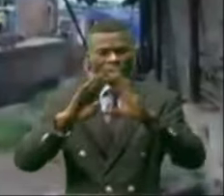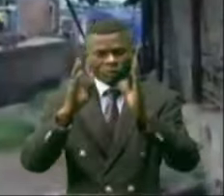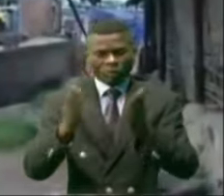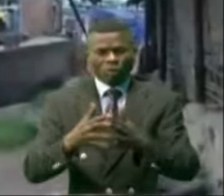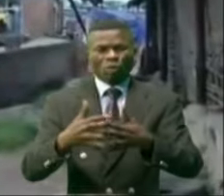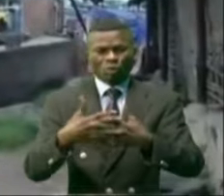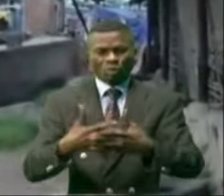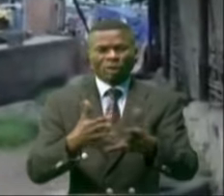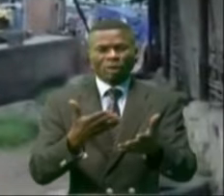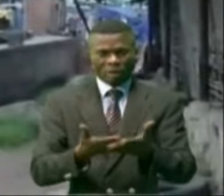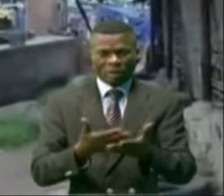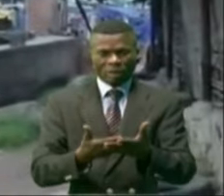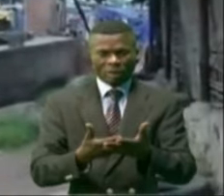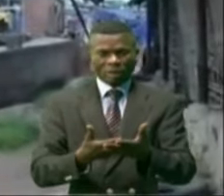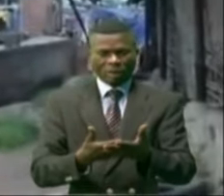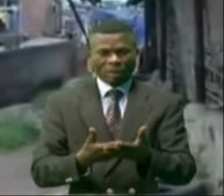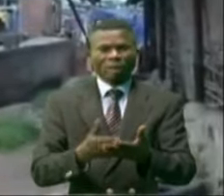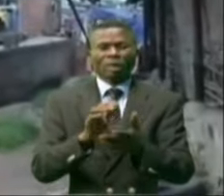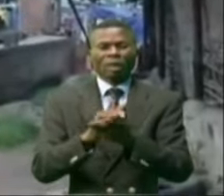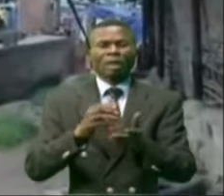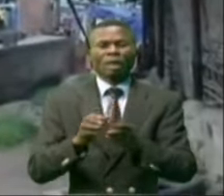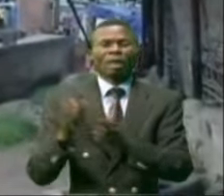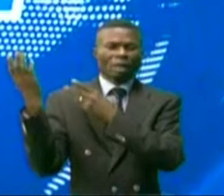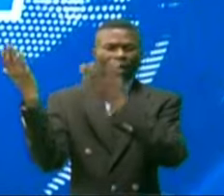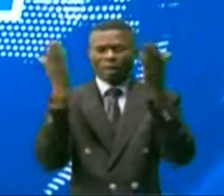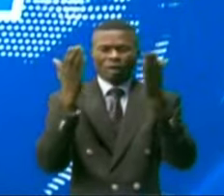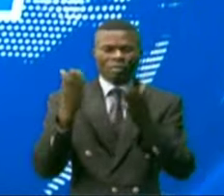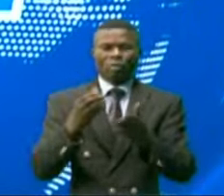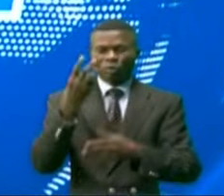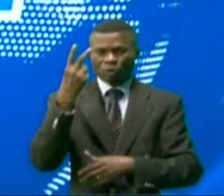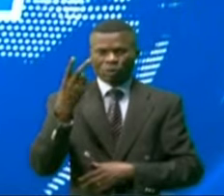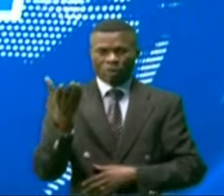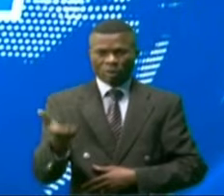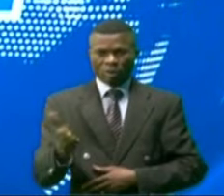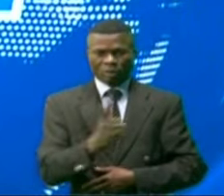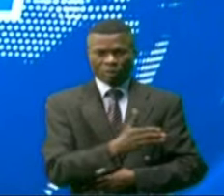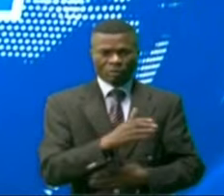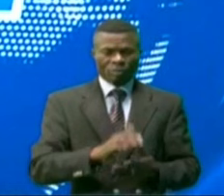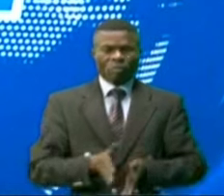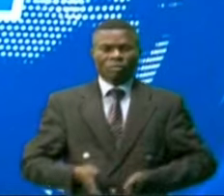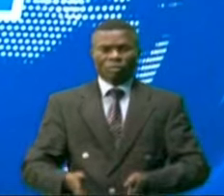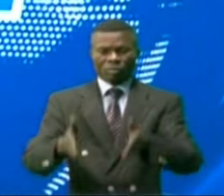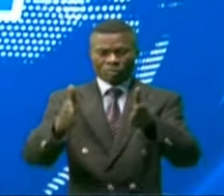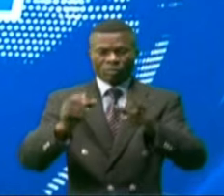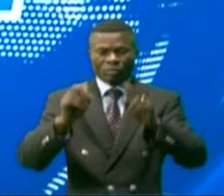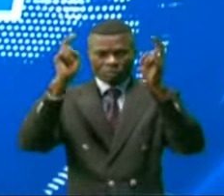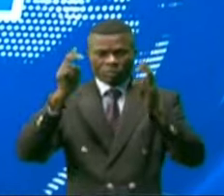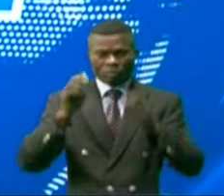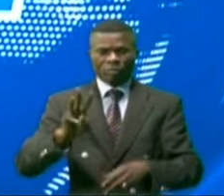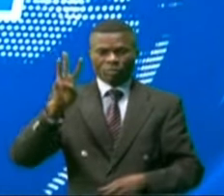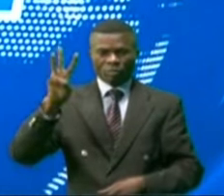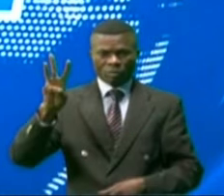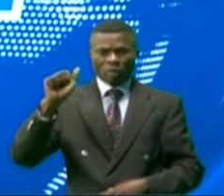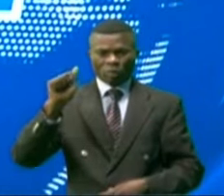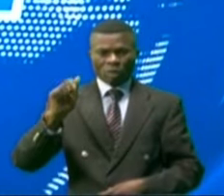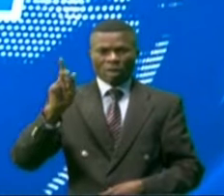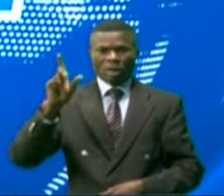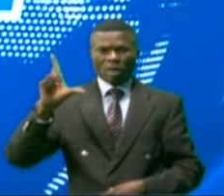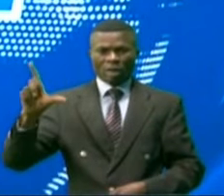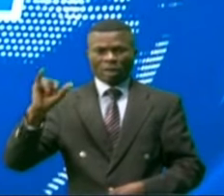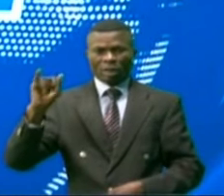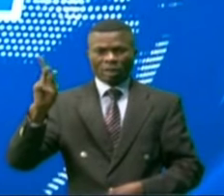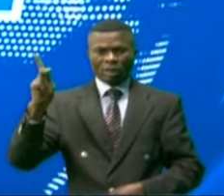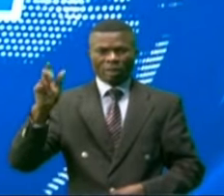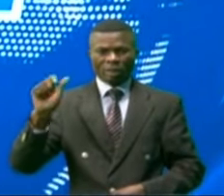engins et deux bus de transport en commun. Les routes de la ville de Walikali ne facilitent pas la fluidité